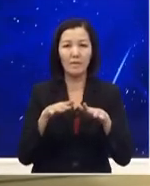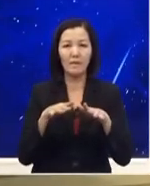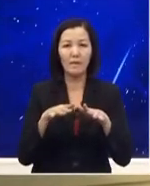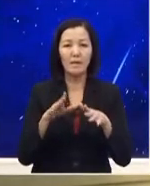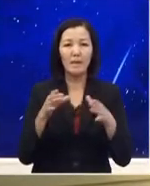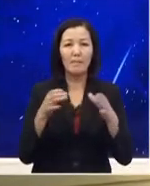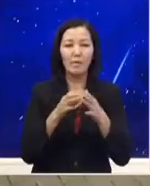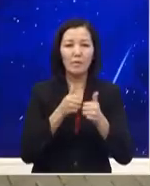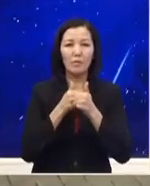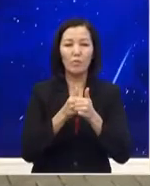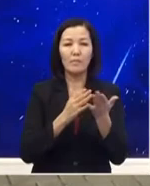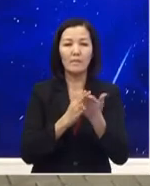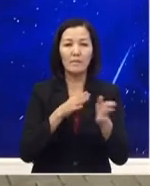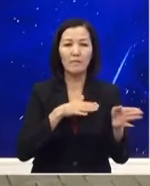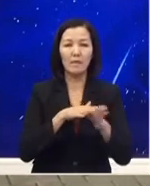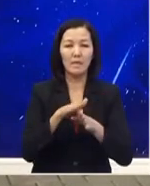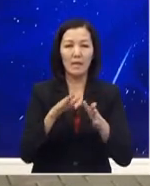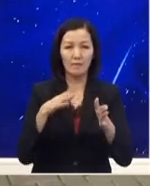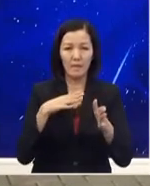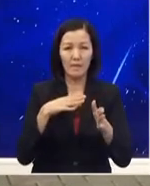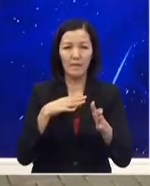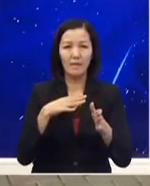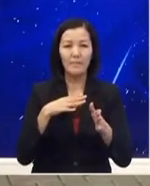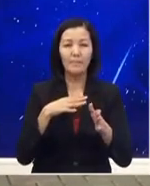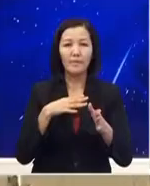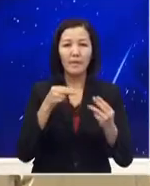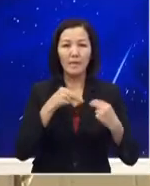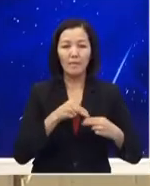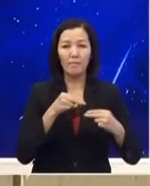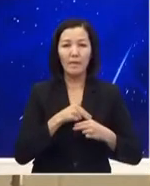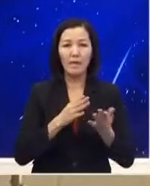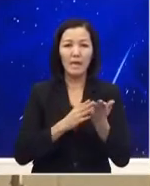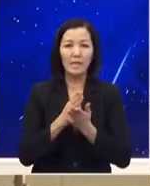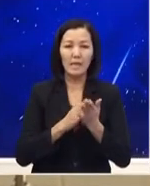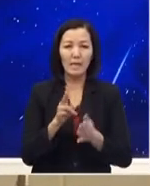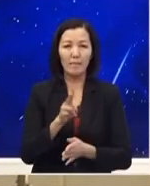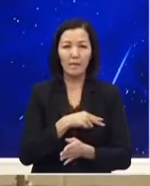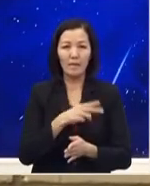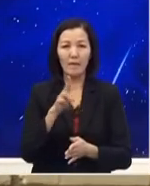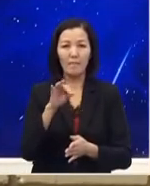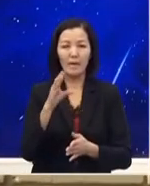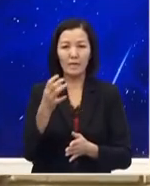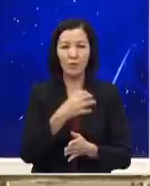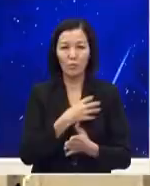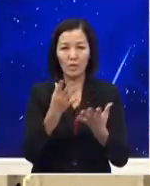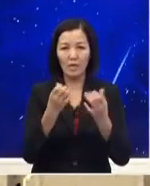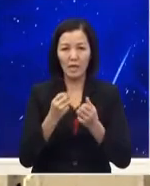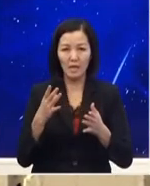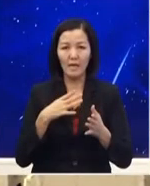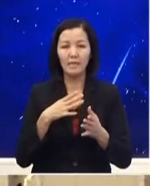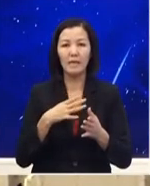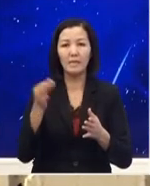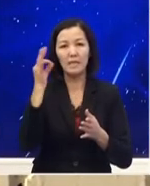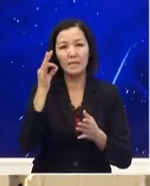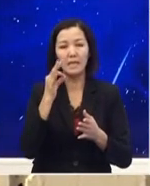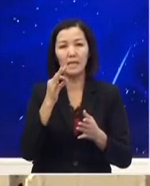аппараты басшысының орынбасары қызметтерін абыроймен атқарған. Ол еңбек ардагері медалімен парасат орденінің иегері. Айта